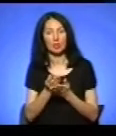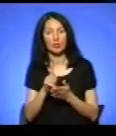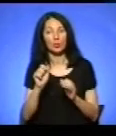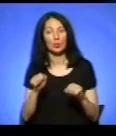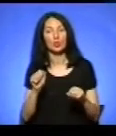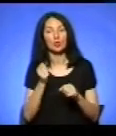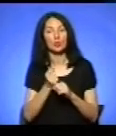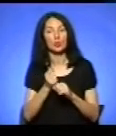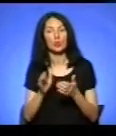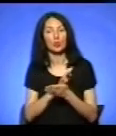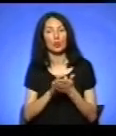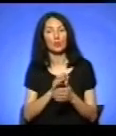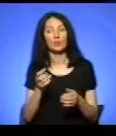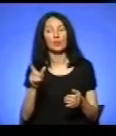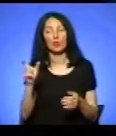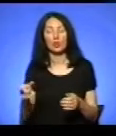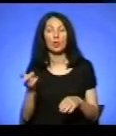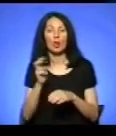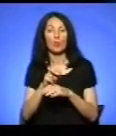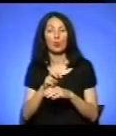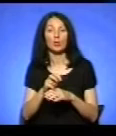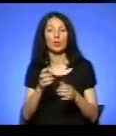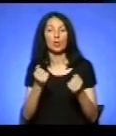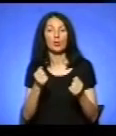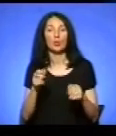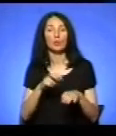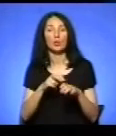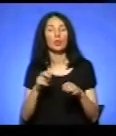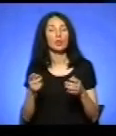Пацієнт приходить на прийом до лікаря, так. Перш за все, за те йому не потрібно платити, так.